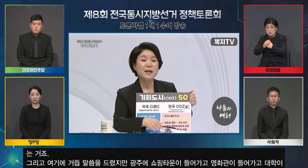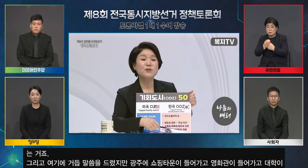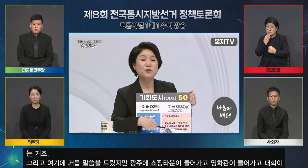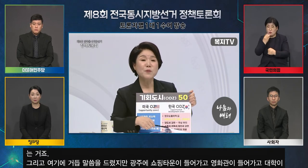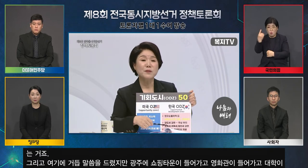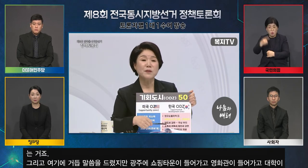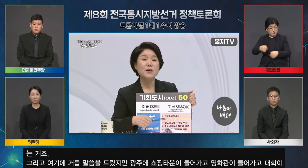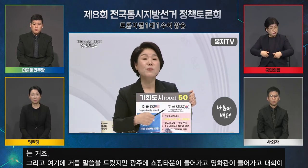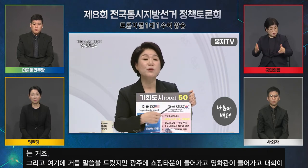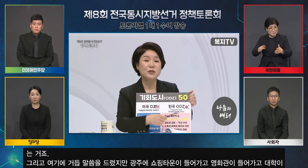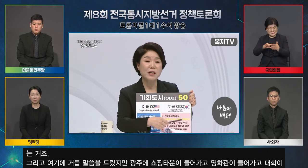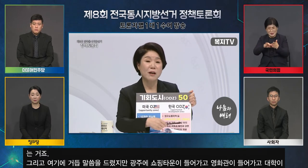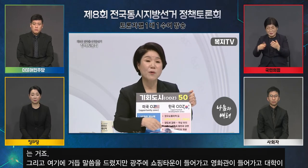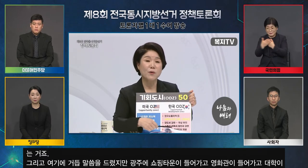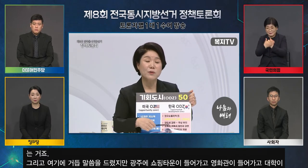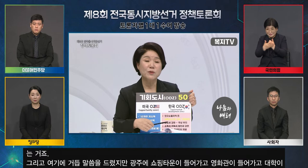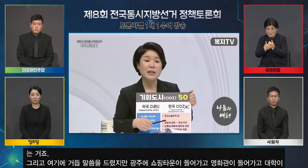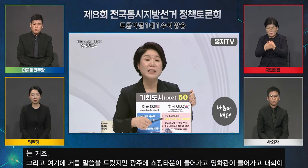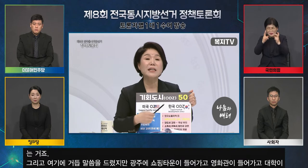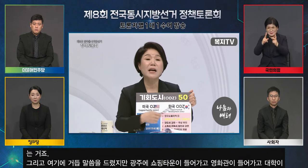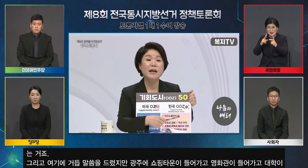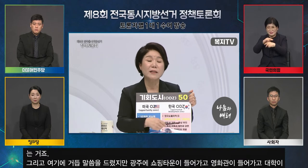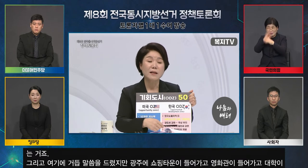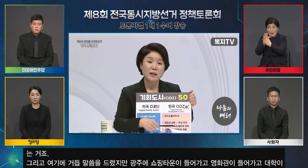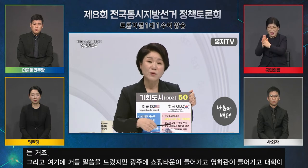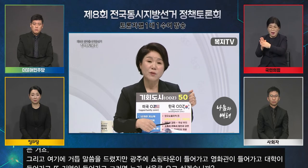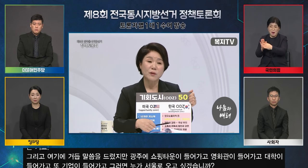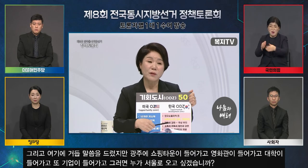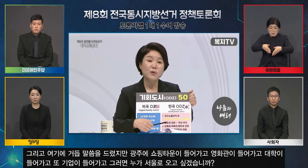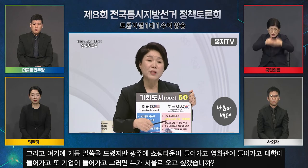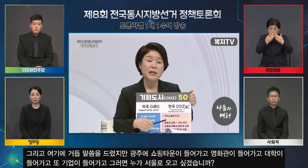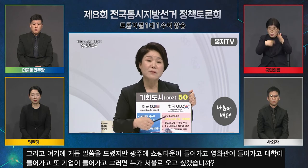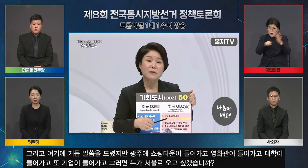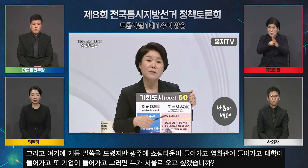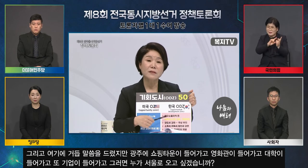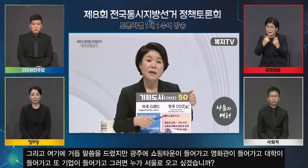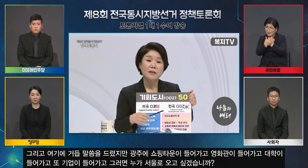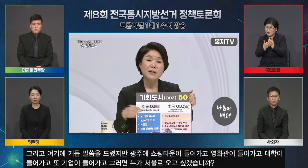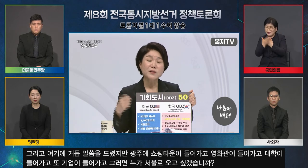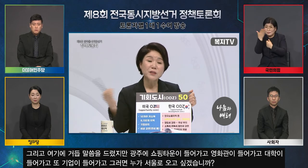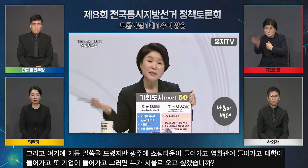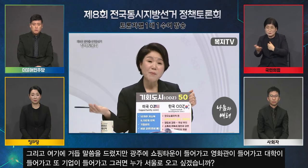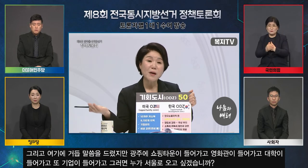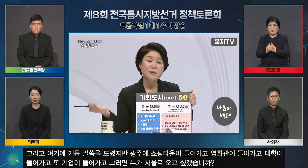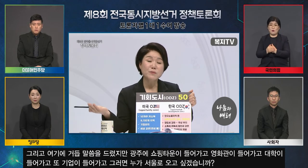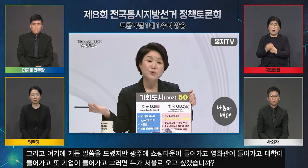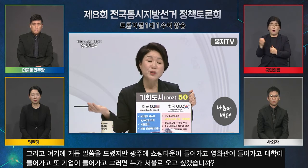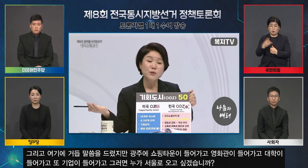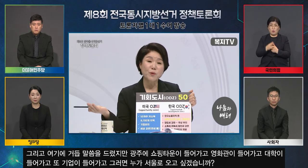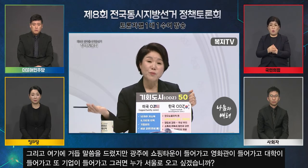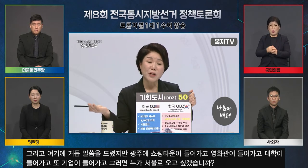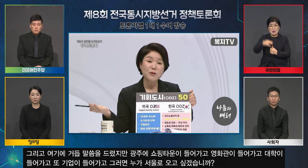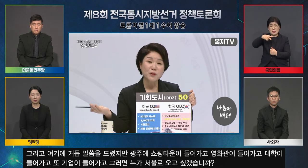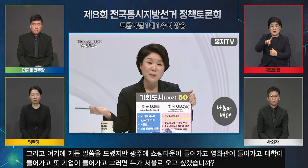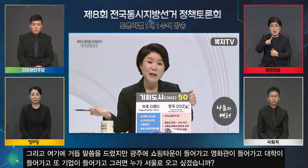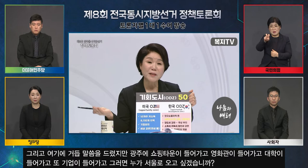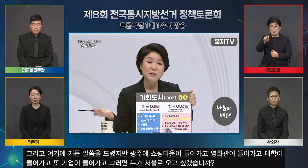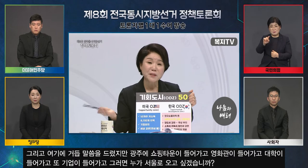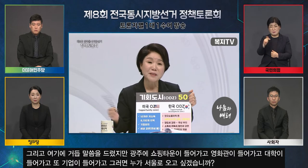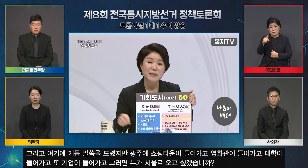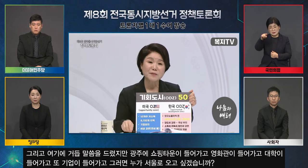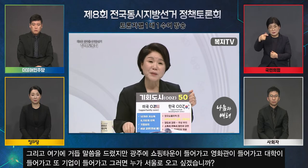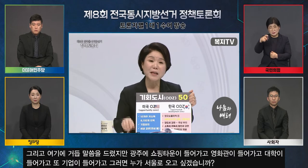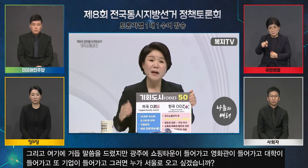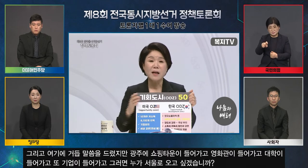세금 혜택을 주면서 기업을 유치하고 또 장기간 또 경우에 따라서는 당선이 세만큼 부지도 무상으로